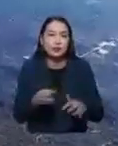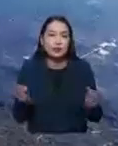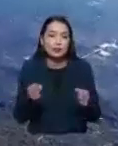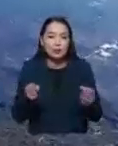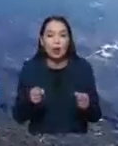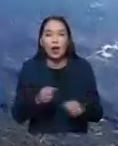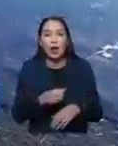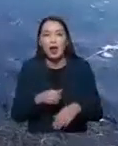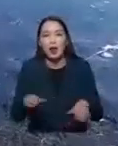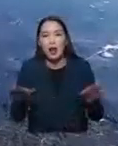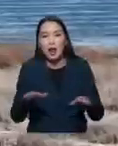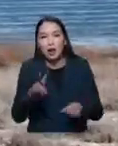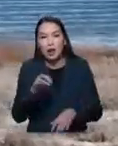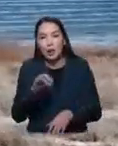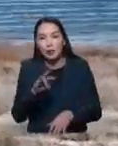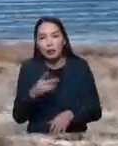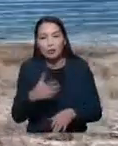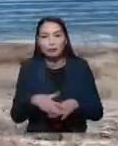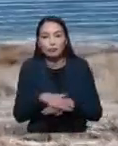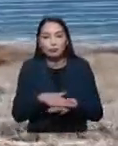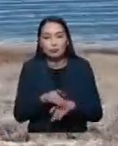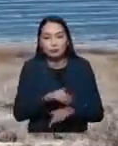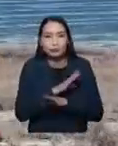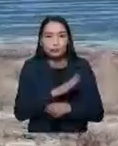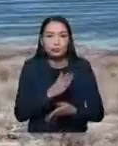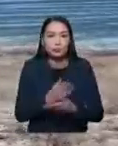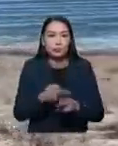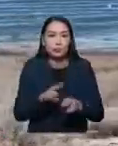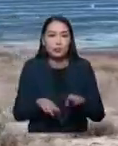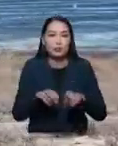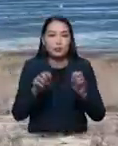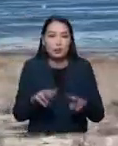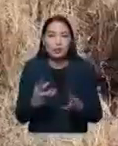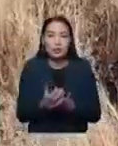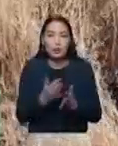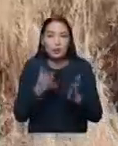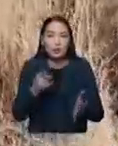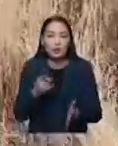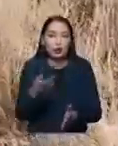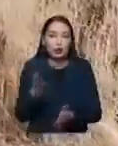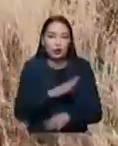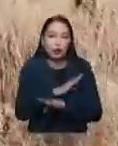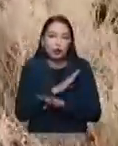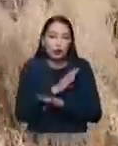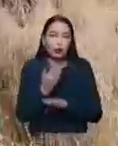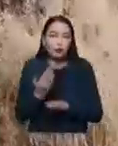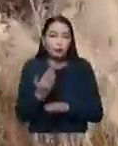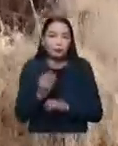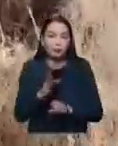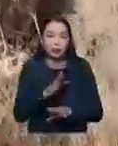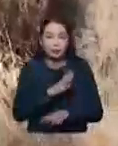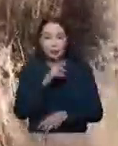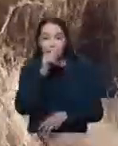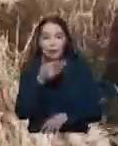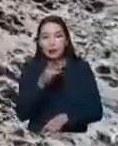зафиксирован массовый падеж этих птиц. Специалисты нашли более 1000 тушек. По основной версии, их скосил птичий грипп. Орнитологи не исключают,